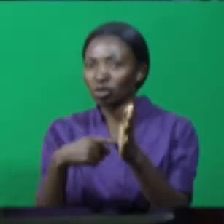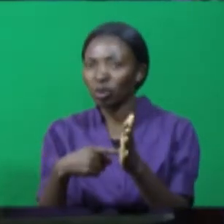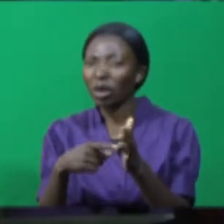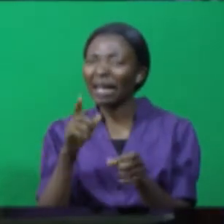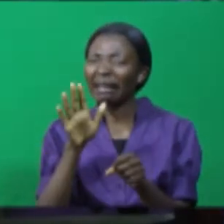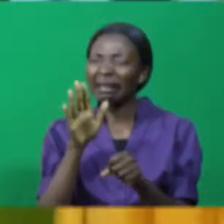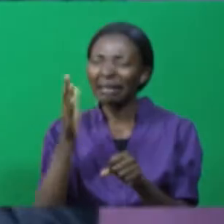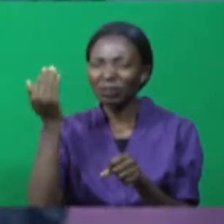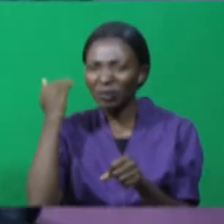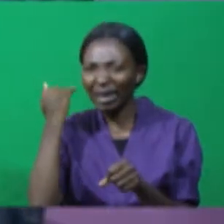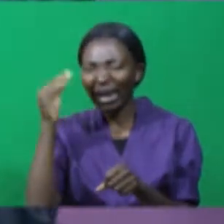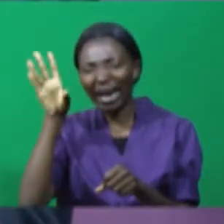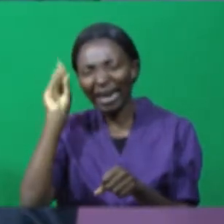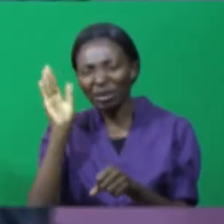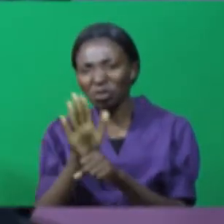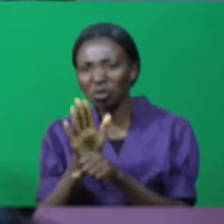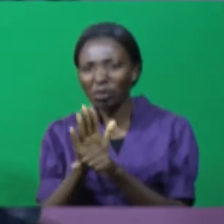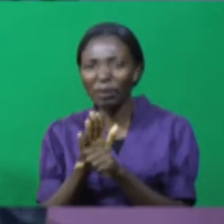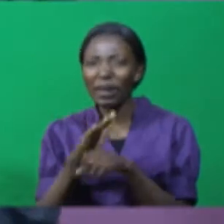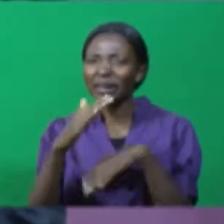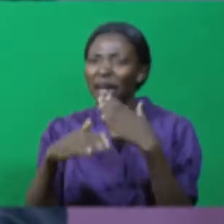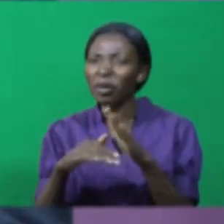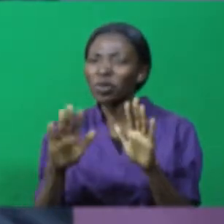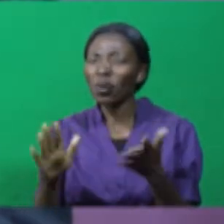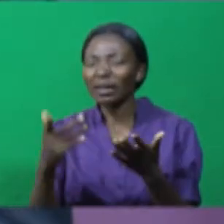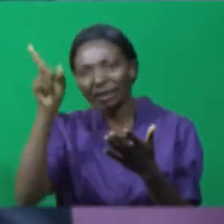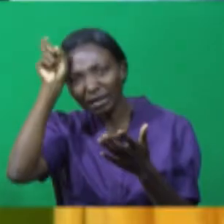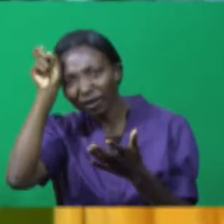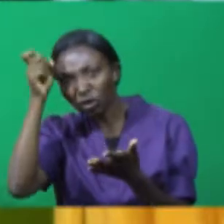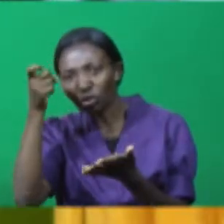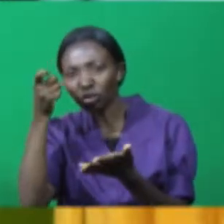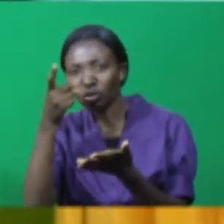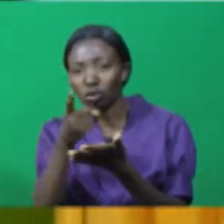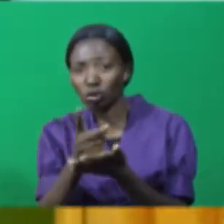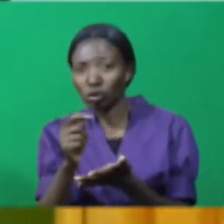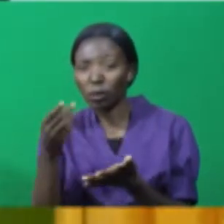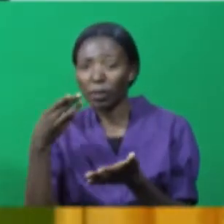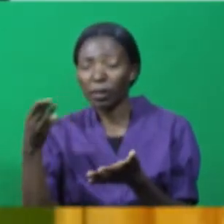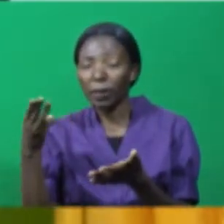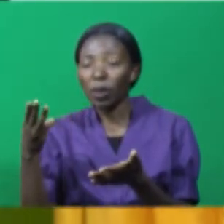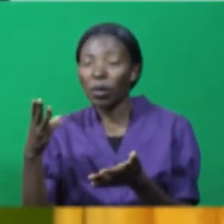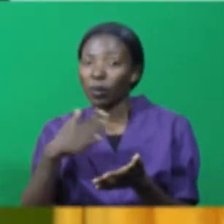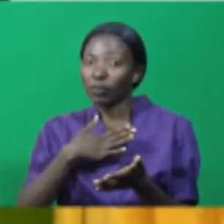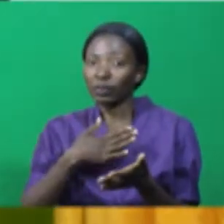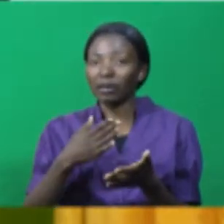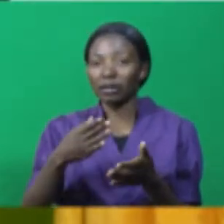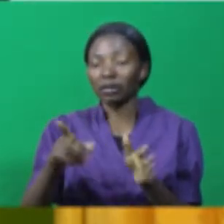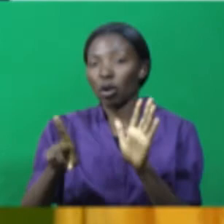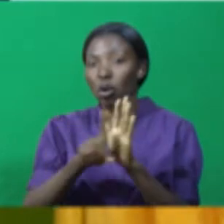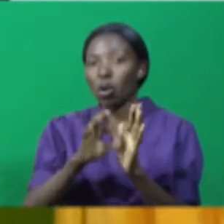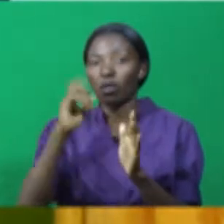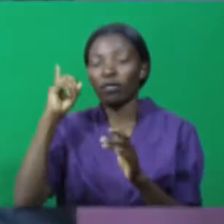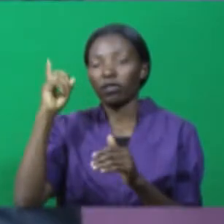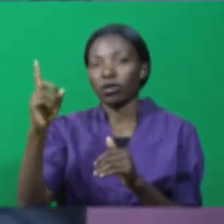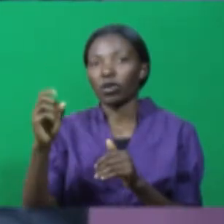tanzwa nekungoratidzwa zvinoitwa na Satan achivenga vanochengeta mitemo. Hambira uone pachidzidzo chanhasi bacho uone zvinoitwa na